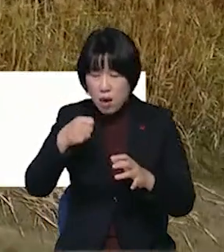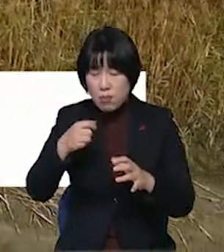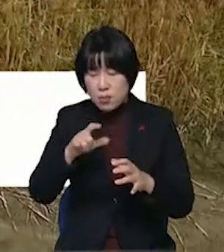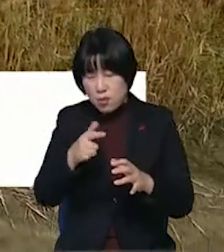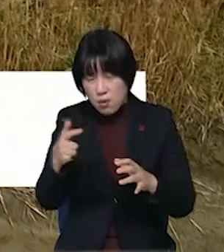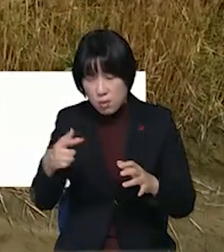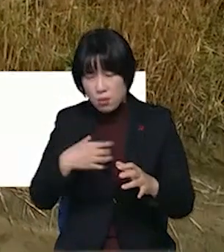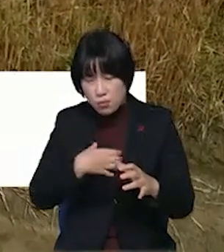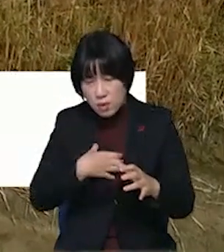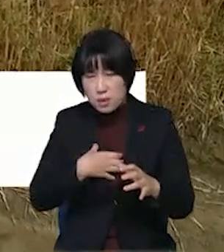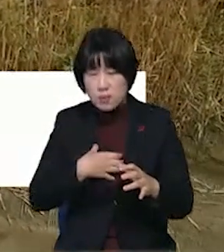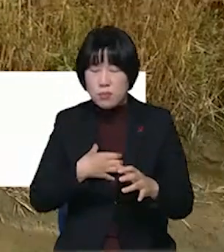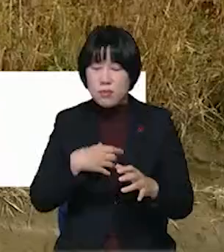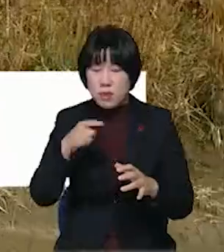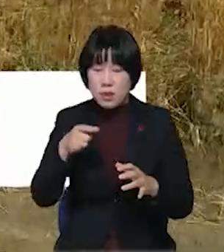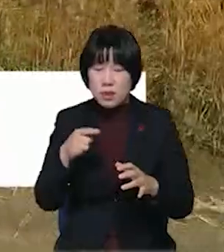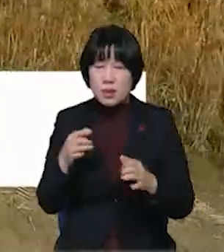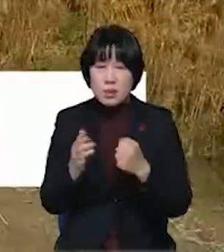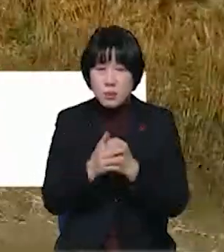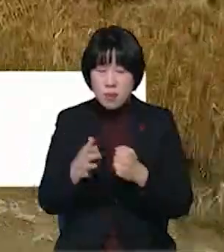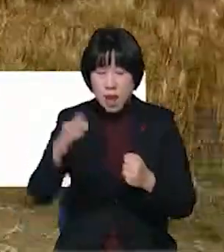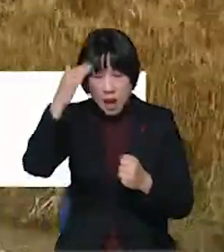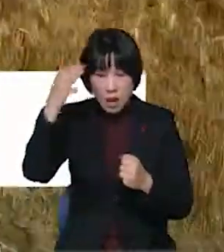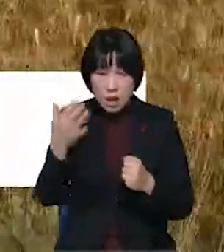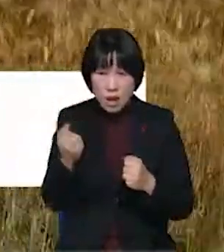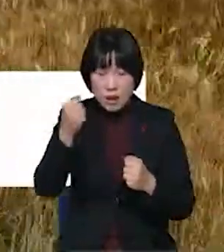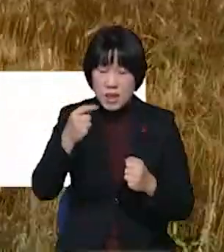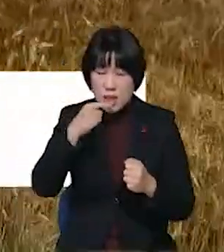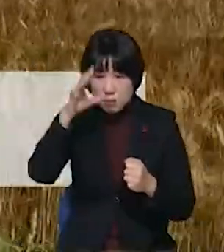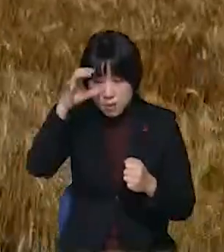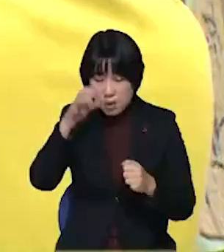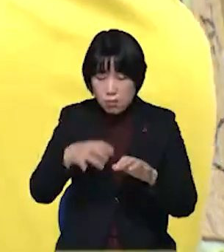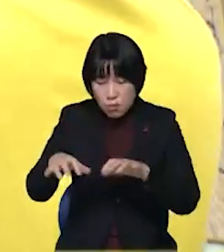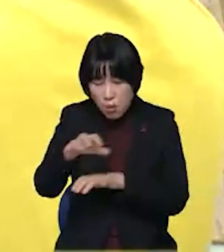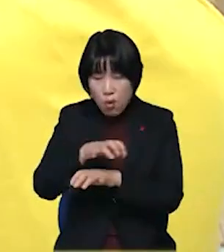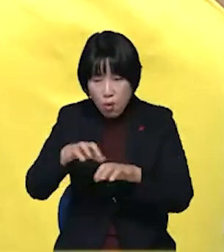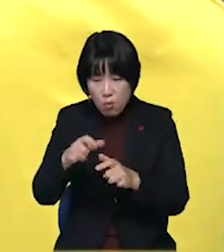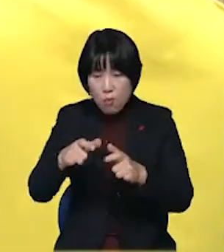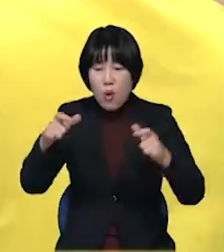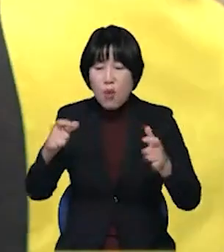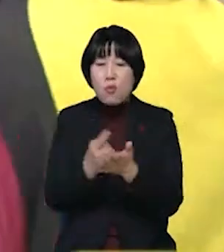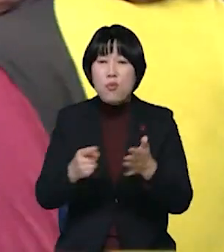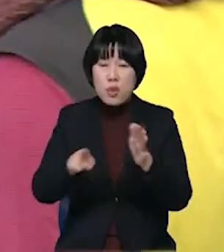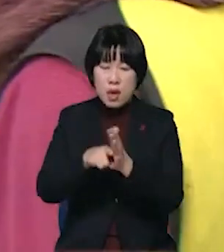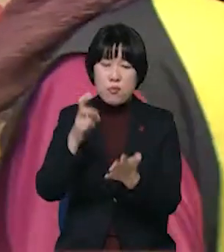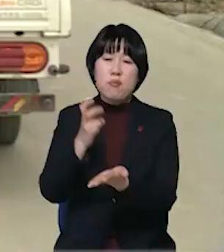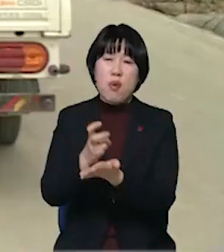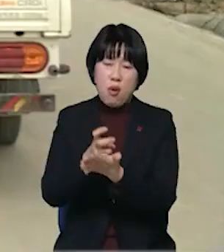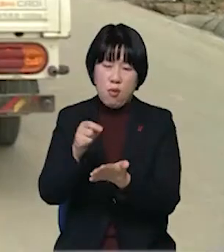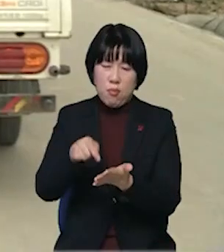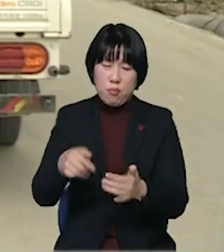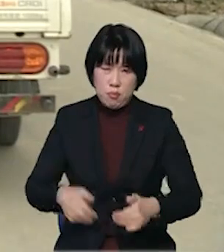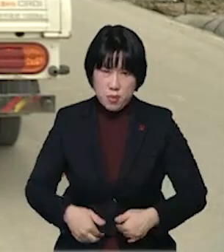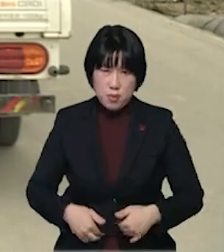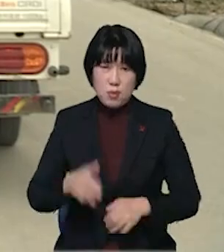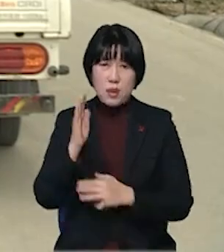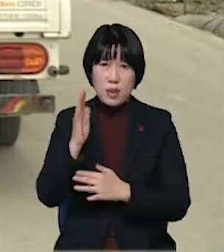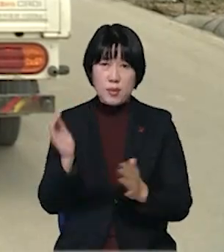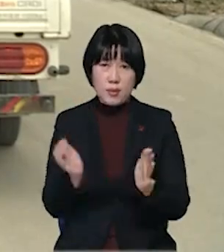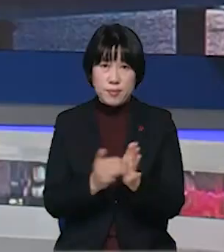우려되는 상황에서 국산 밀 자급률 확대를 위한 법적 제도적 지원이 필요하다 고 강조했습니다